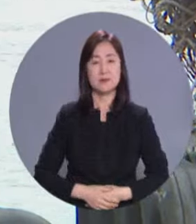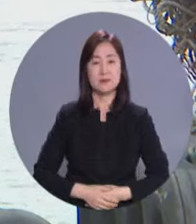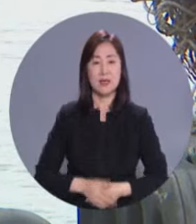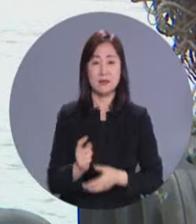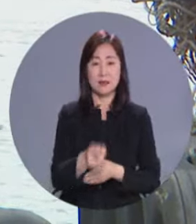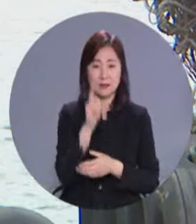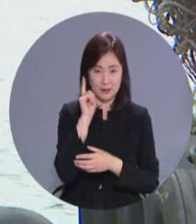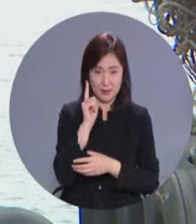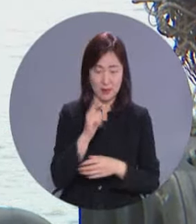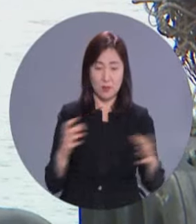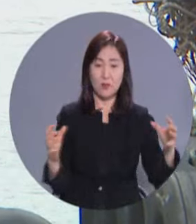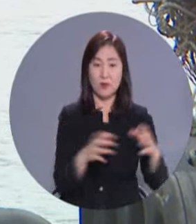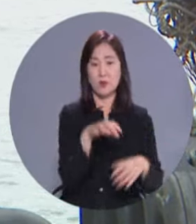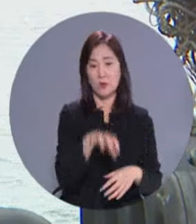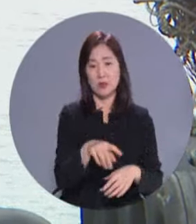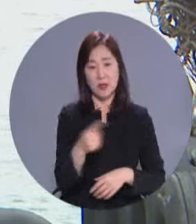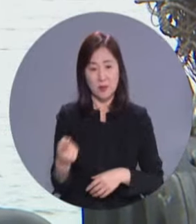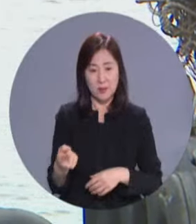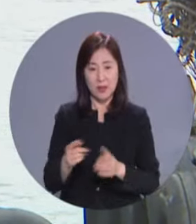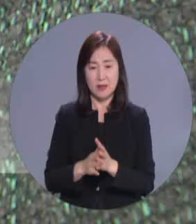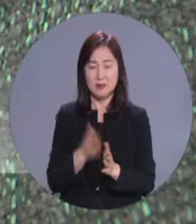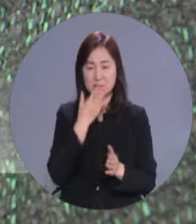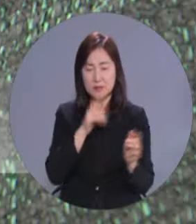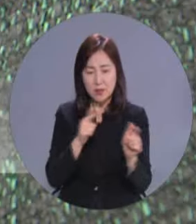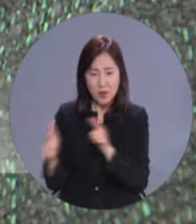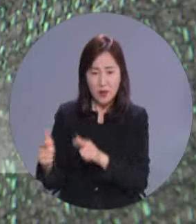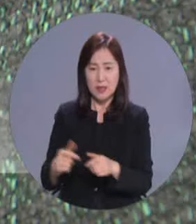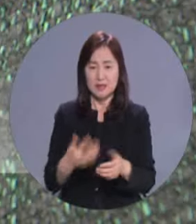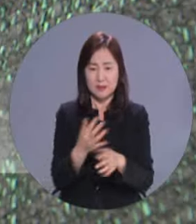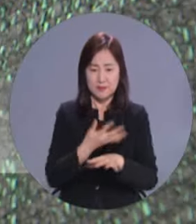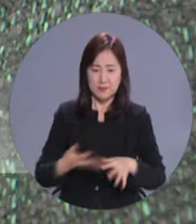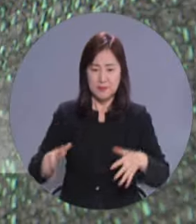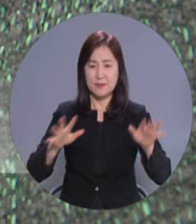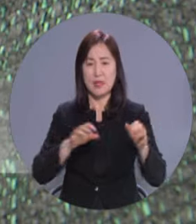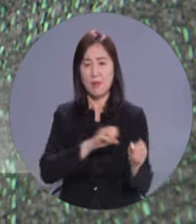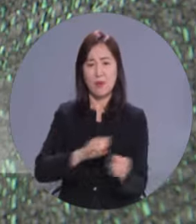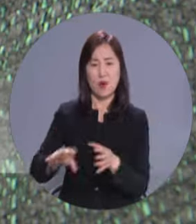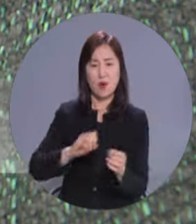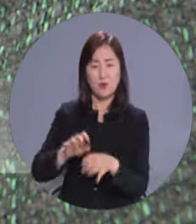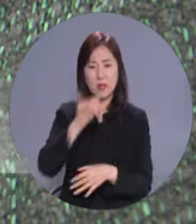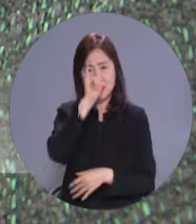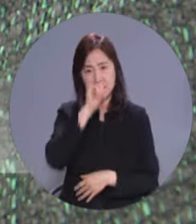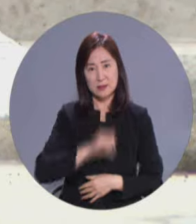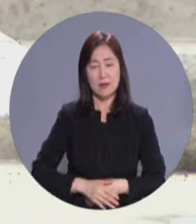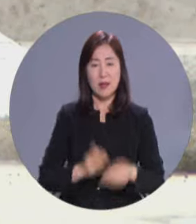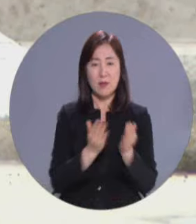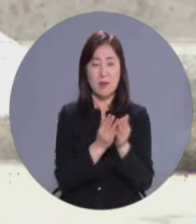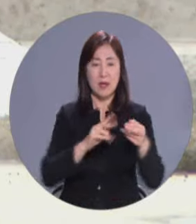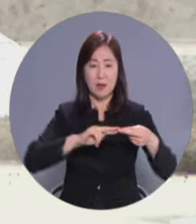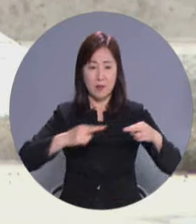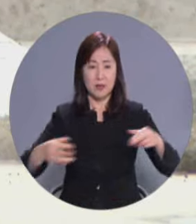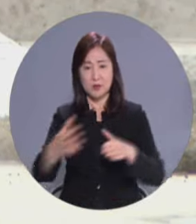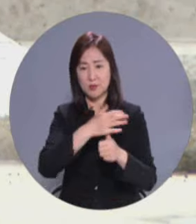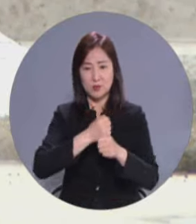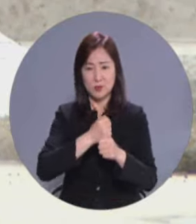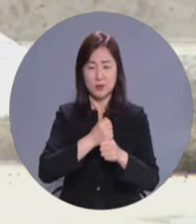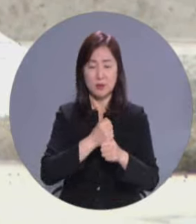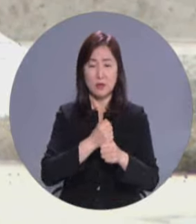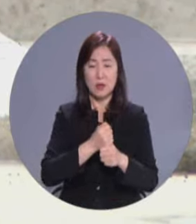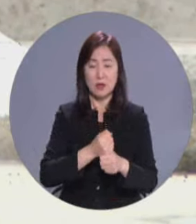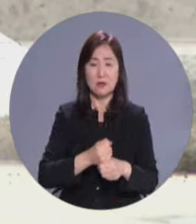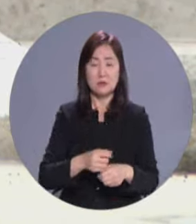낚시객들이 모인 자리 주변에는 음식물 등 각종 쓰레기들이 가득하고 배 밧줄을는 볼라드에